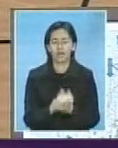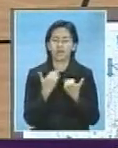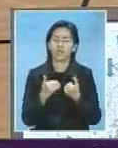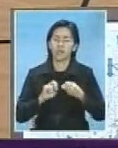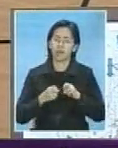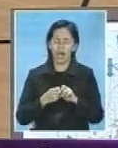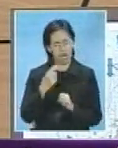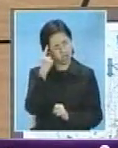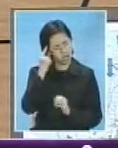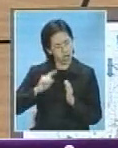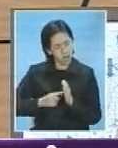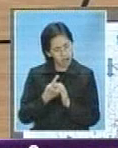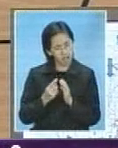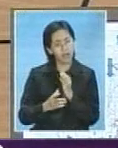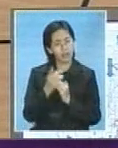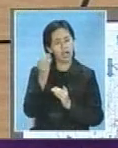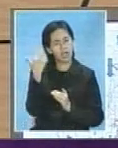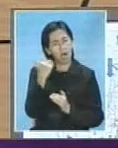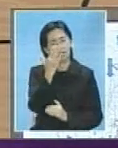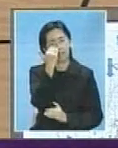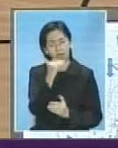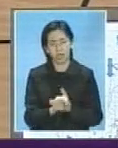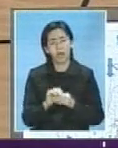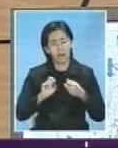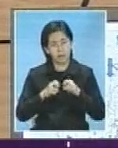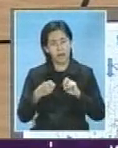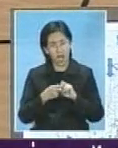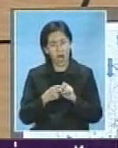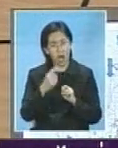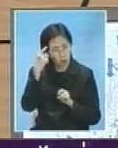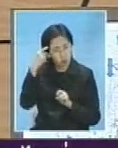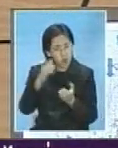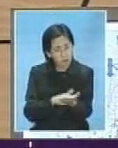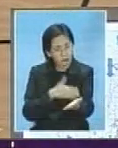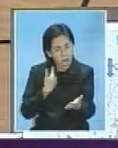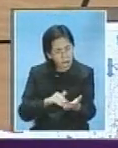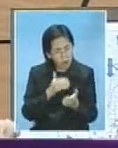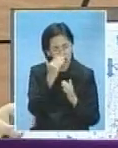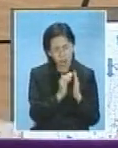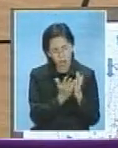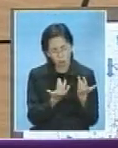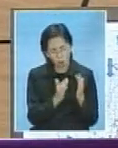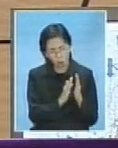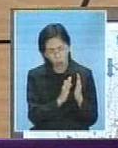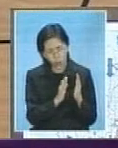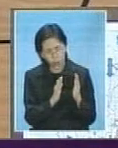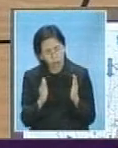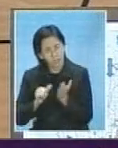การเริ่มดำเนินการในสัปดาห์ที่แล้วในเมื่อปัญหาดังกล่าวได้มีการรับทราบมาตั้งแต่ช่วงปลายเดือนตุลาค